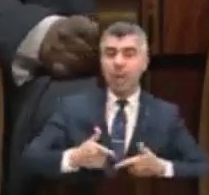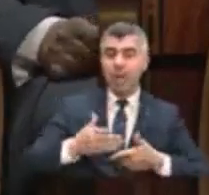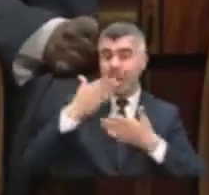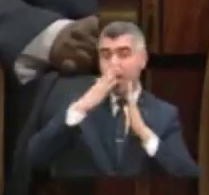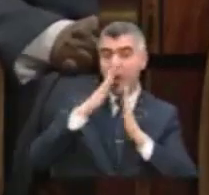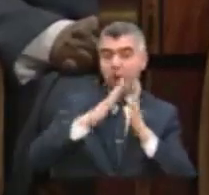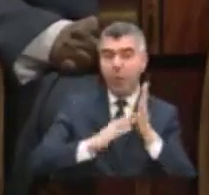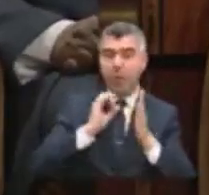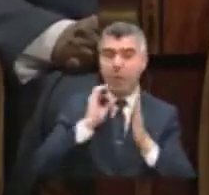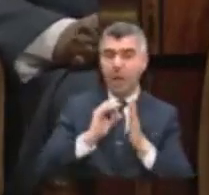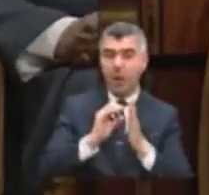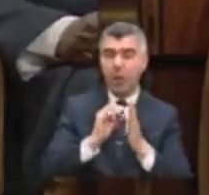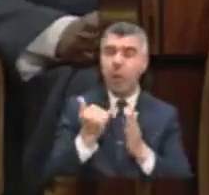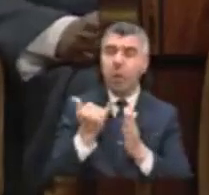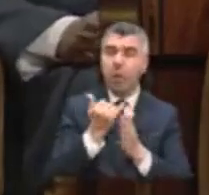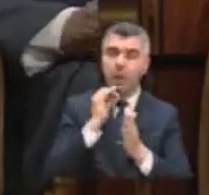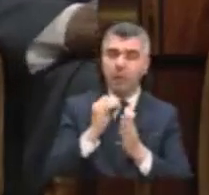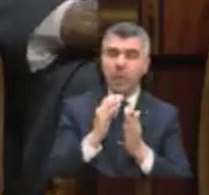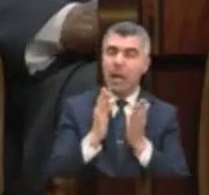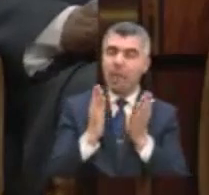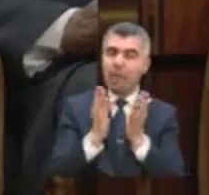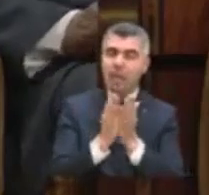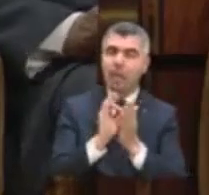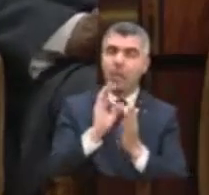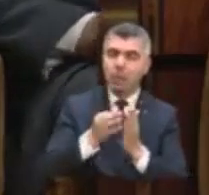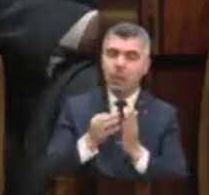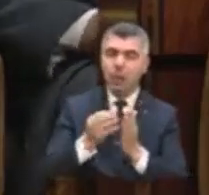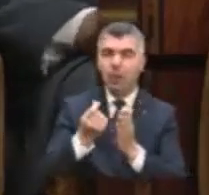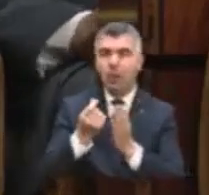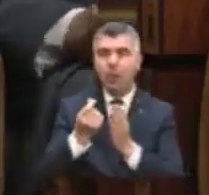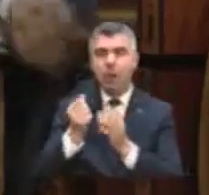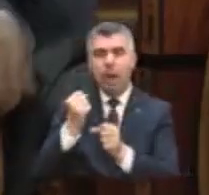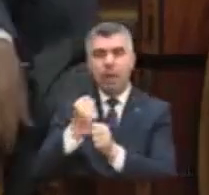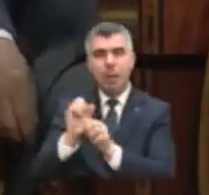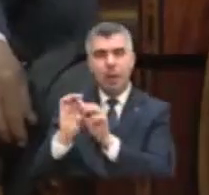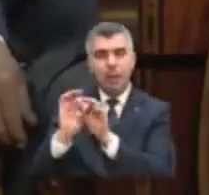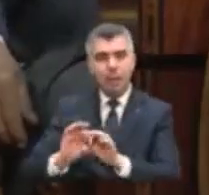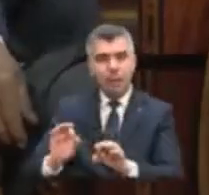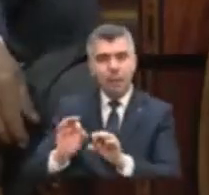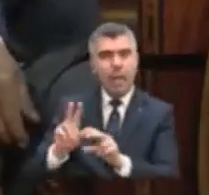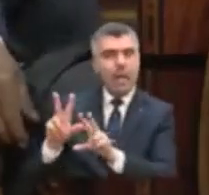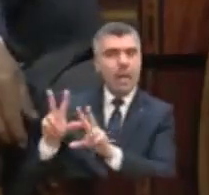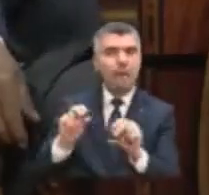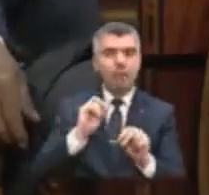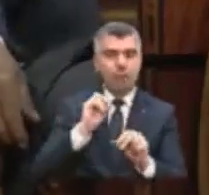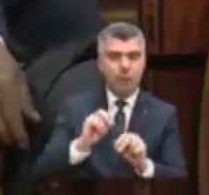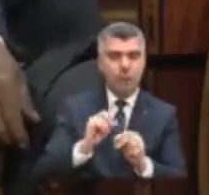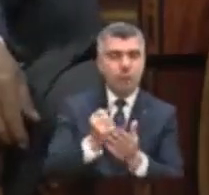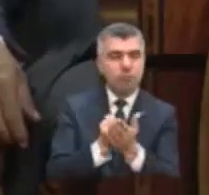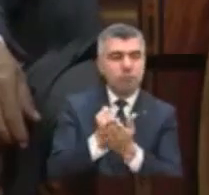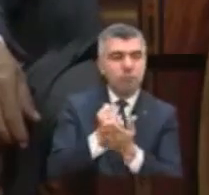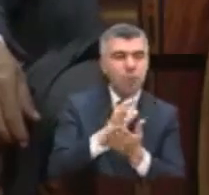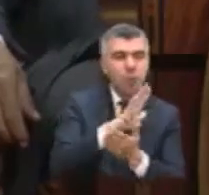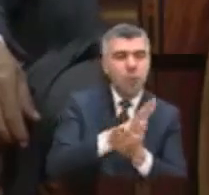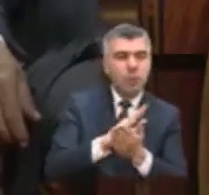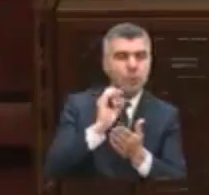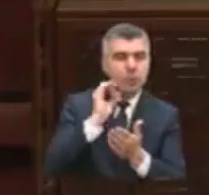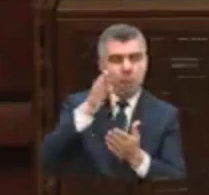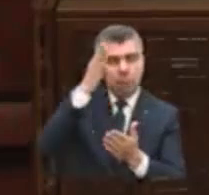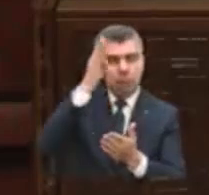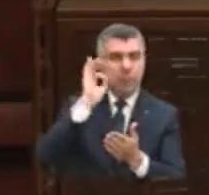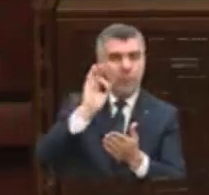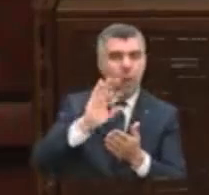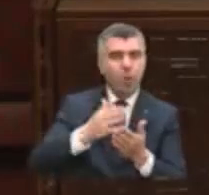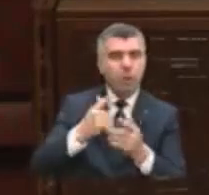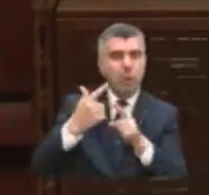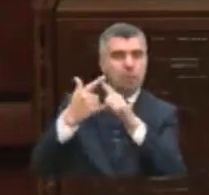الدار الكبيرة، اللي عنده كيقرا حدا اللي ما عندوش، واللي كيصنع الفرق بينهم هو الاجتهاد والقدرات العقلية ماشي القدرات